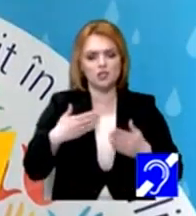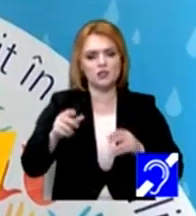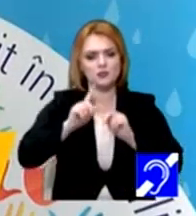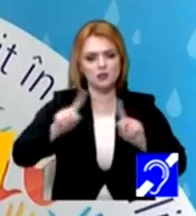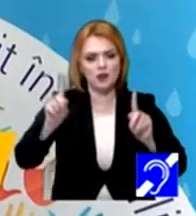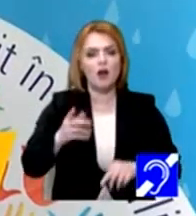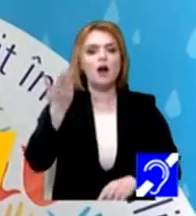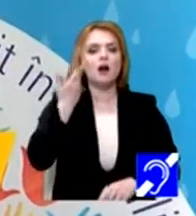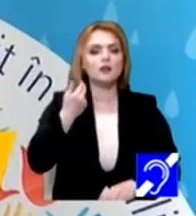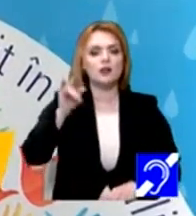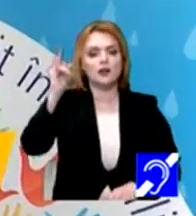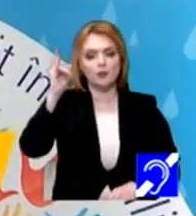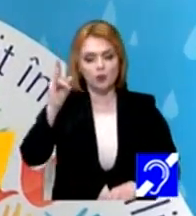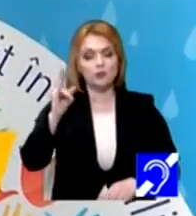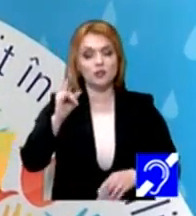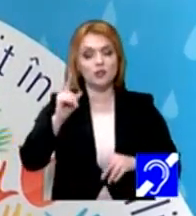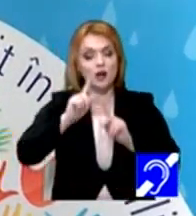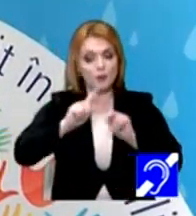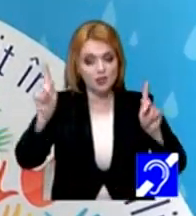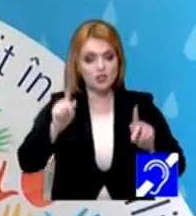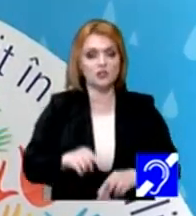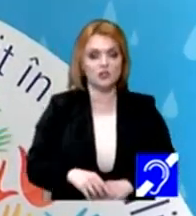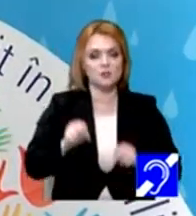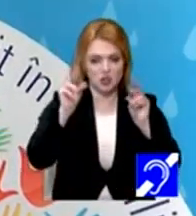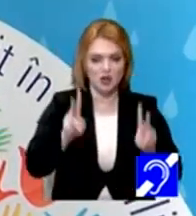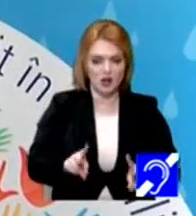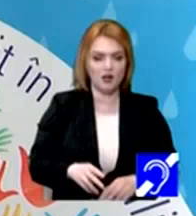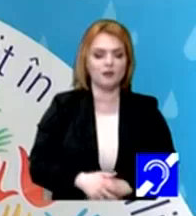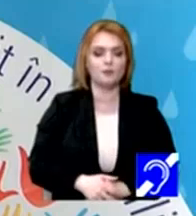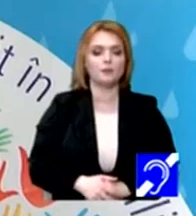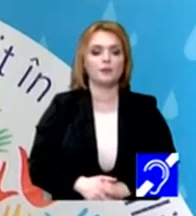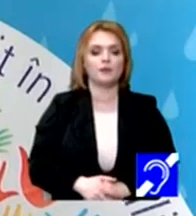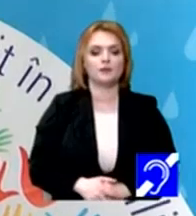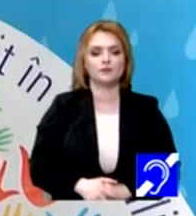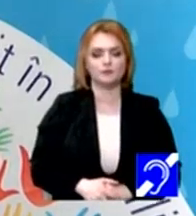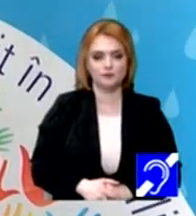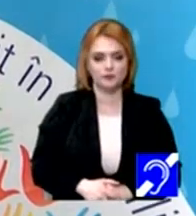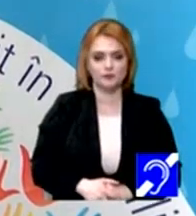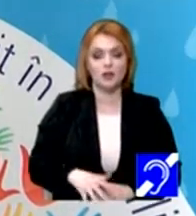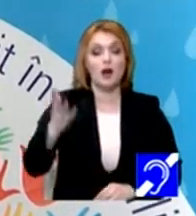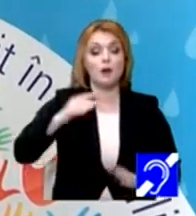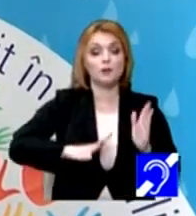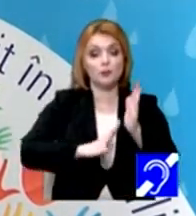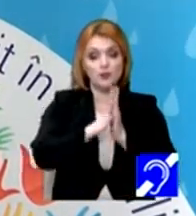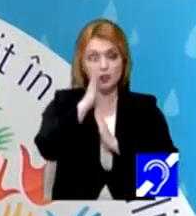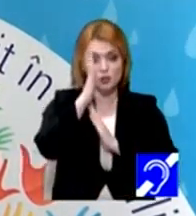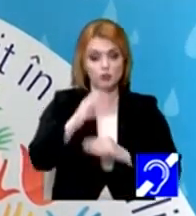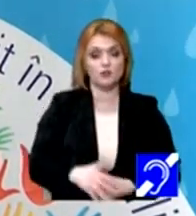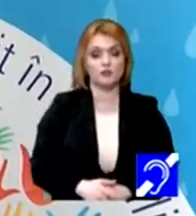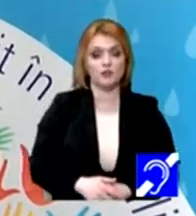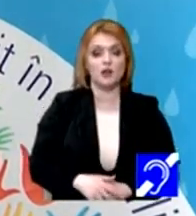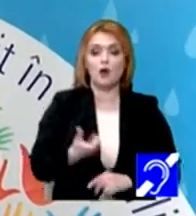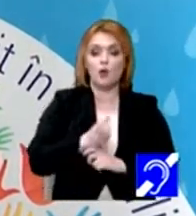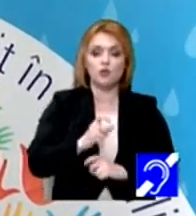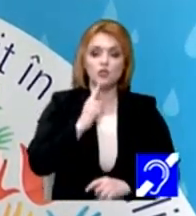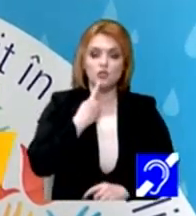un copil special, vorbesc și din propria experiență, având un copil diagnosticat cu sindromul Down, provocările evident că cresc și e foarte